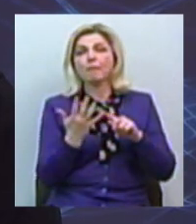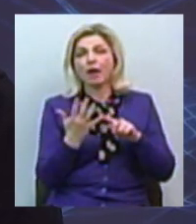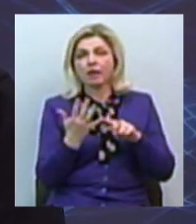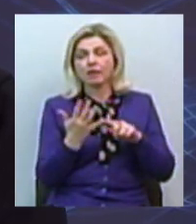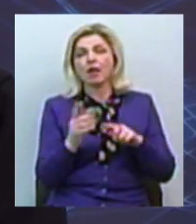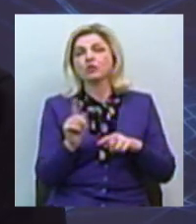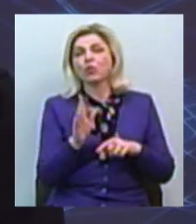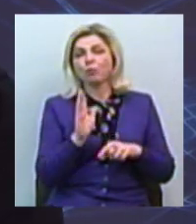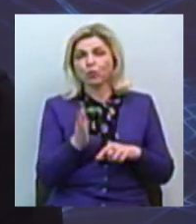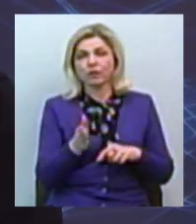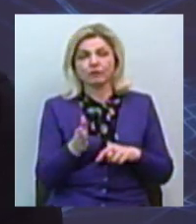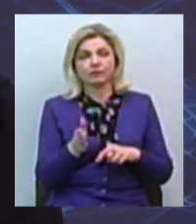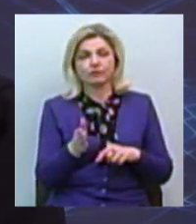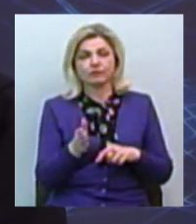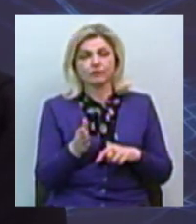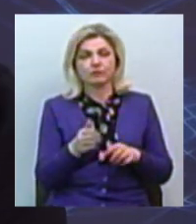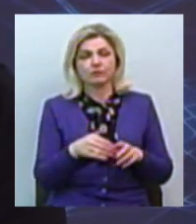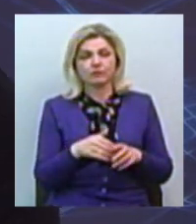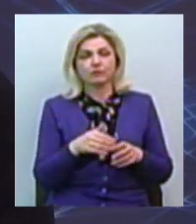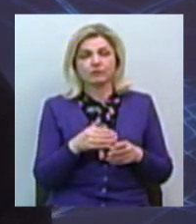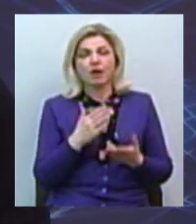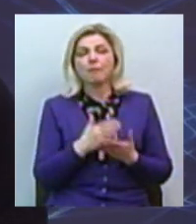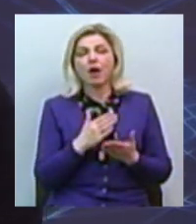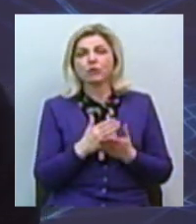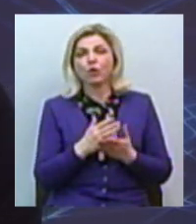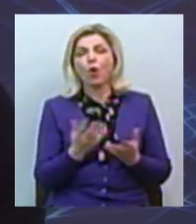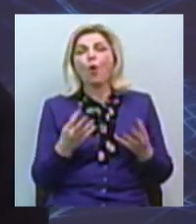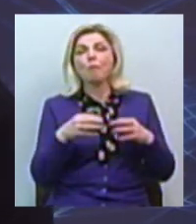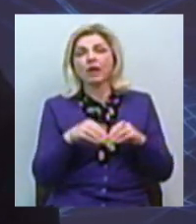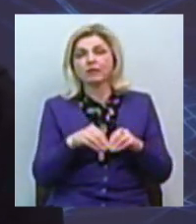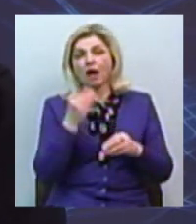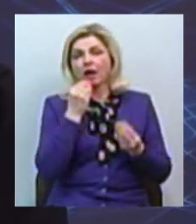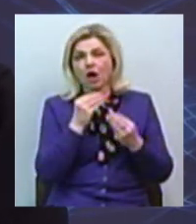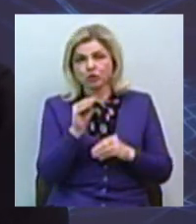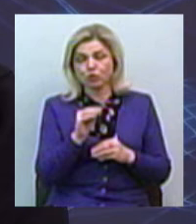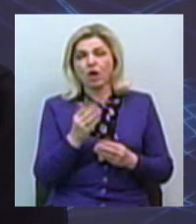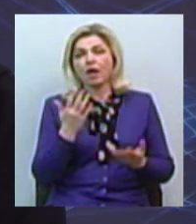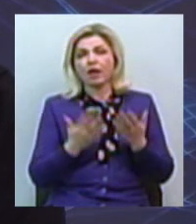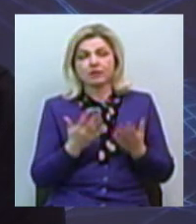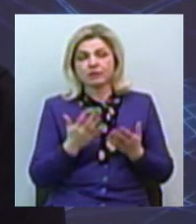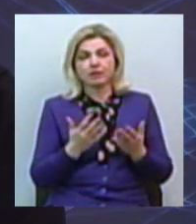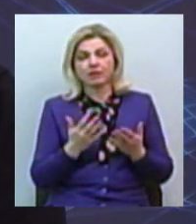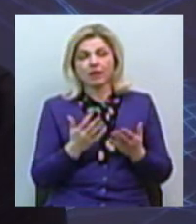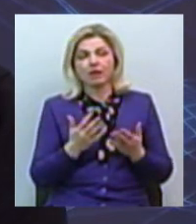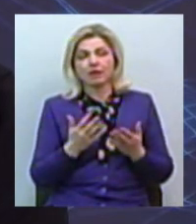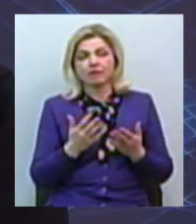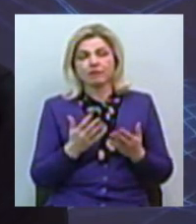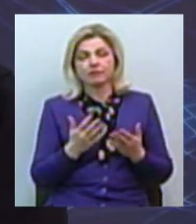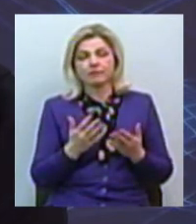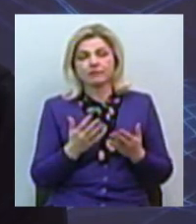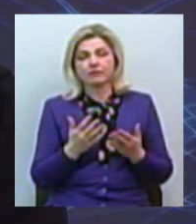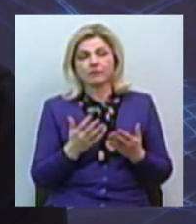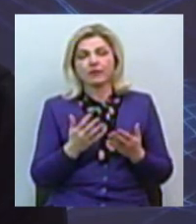який буде, скажімо так, мати комплектацію кращу, якщо ми кажемо про